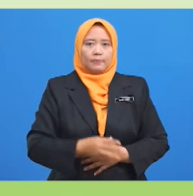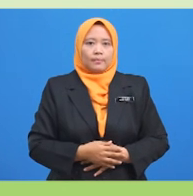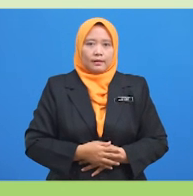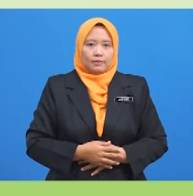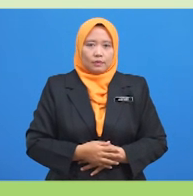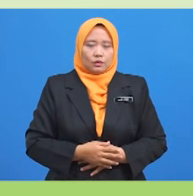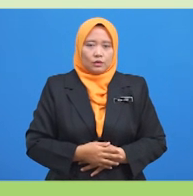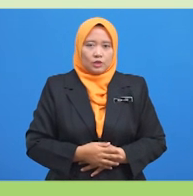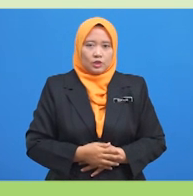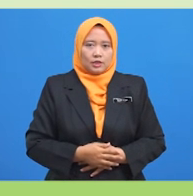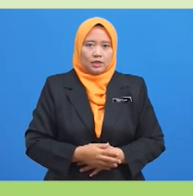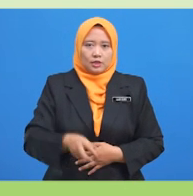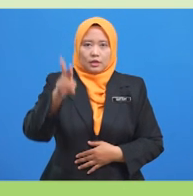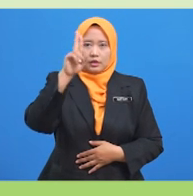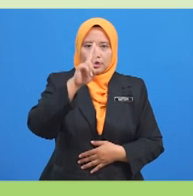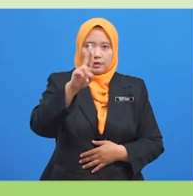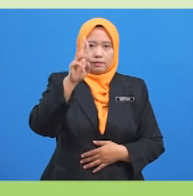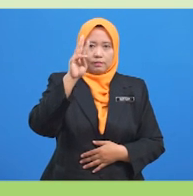perubahan jumlah kos